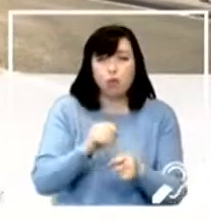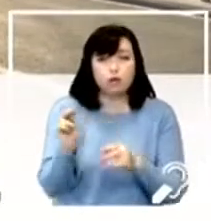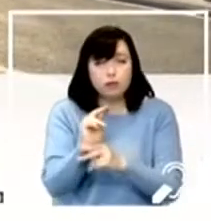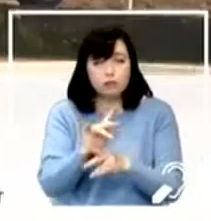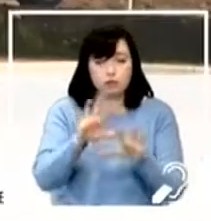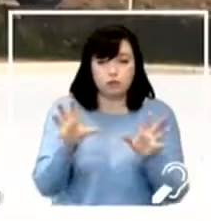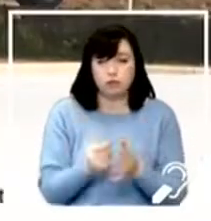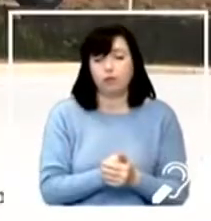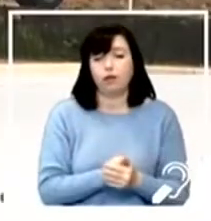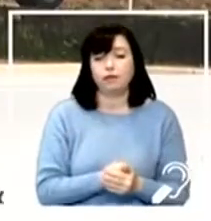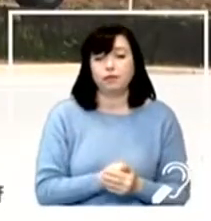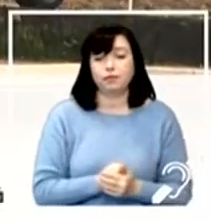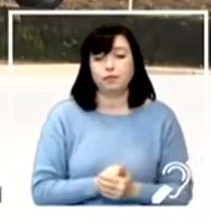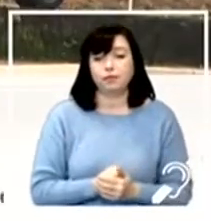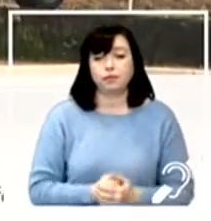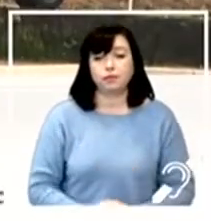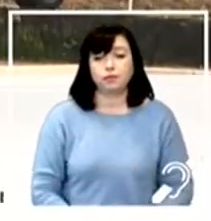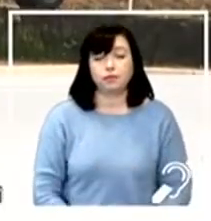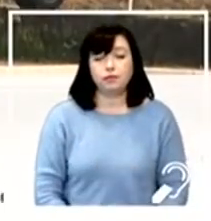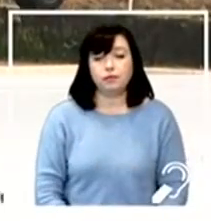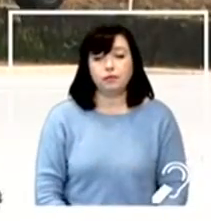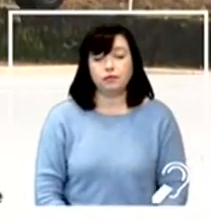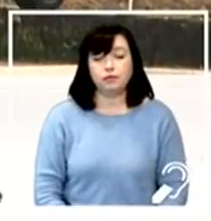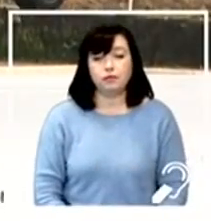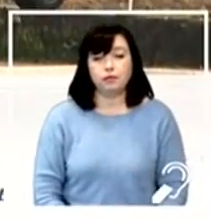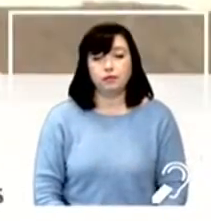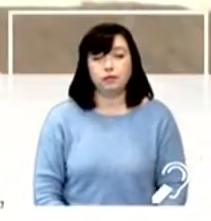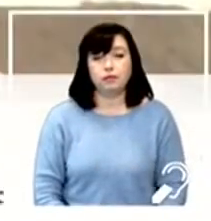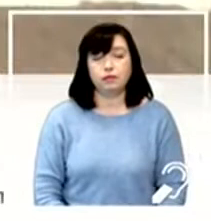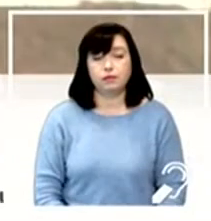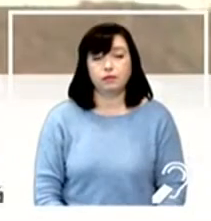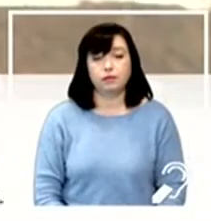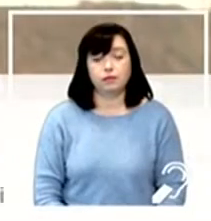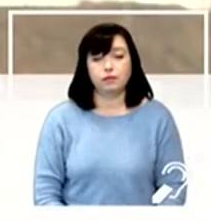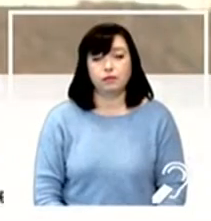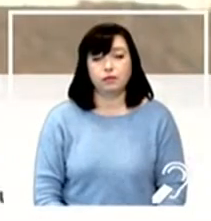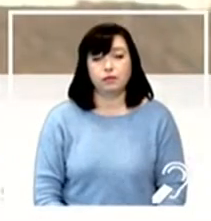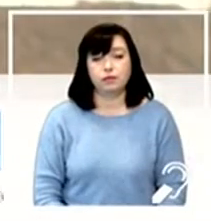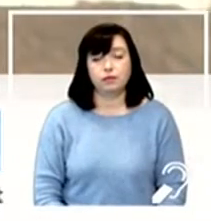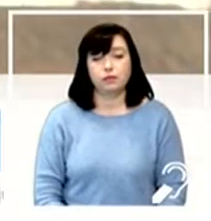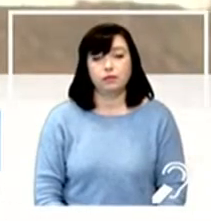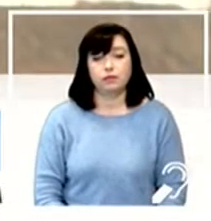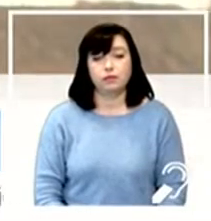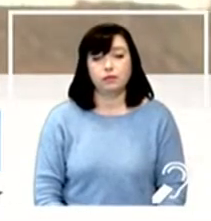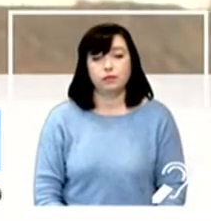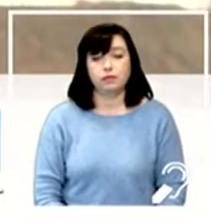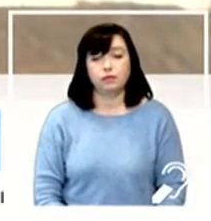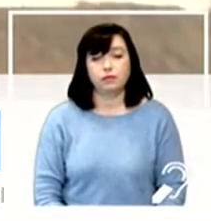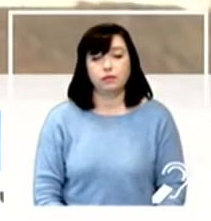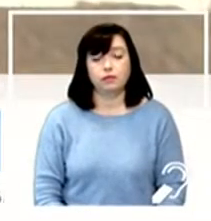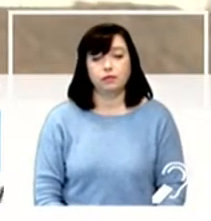în exploatare. I think it's a very European road if you look at the quality. And I think this is very symbolic also for the